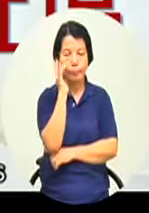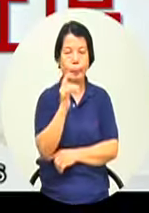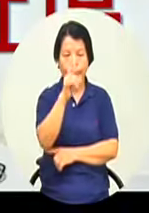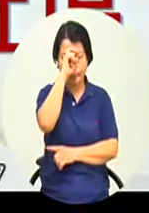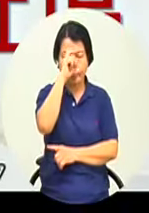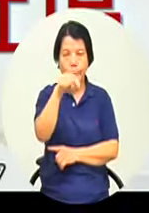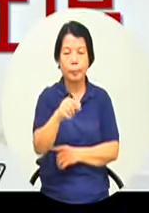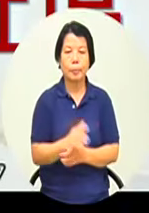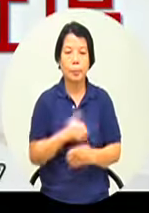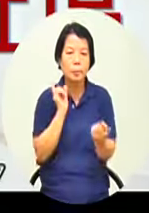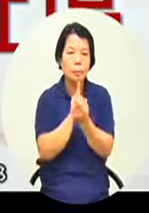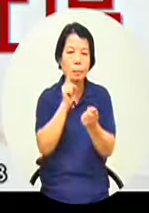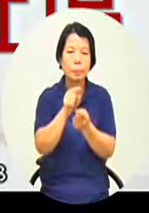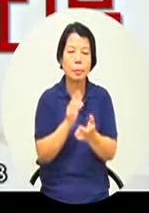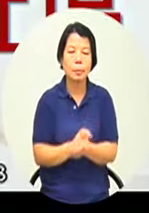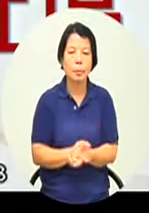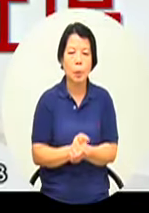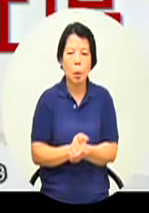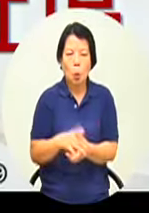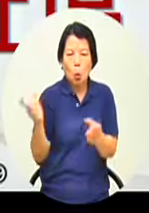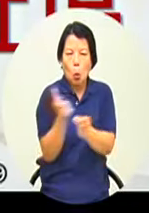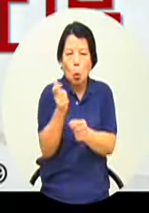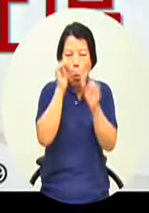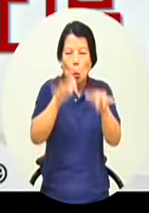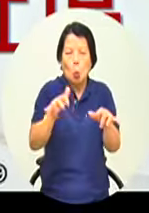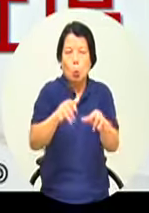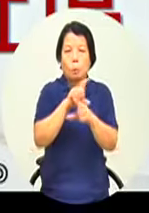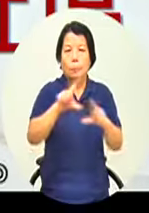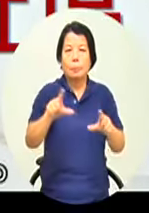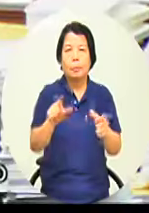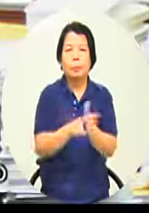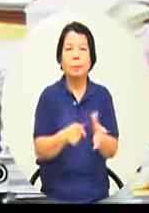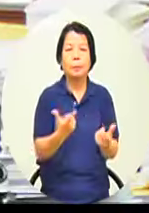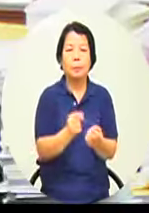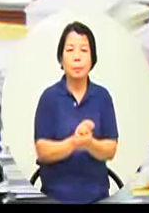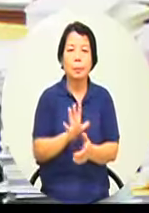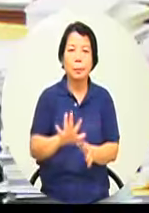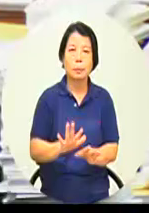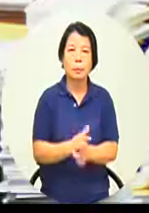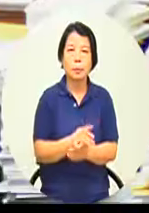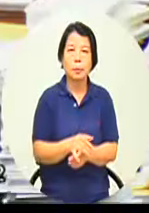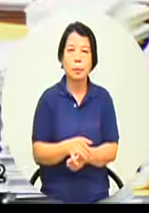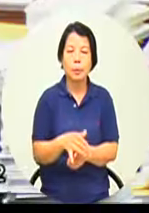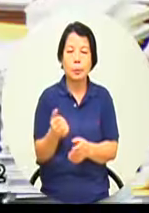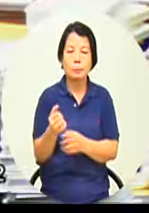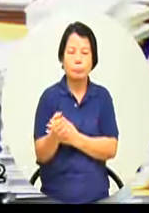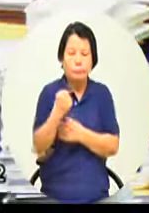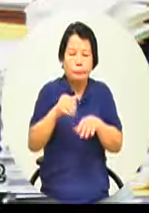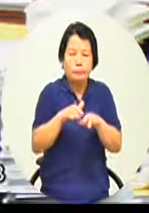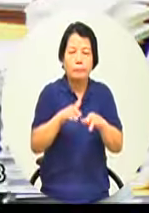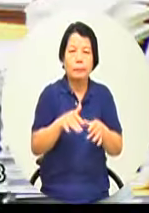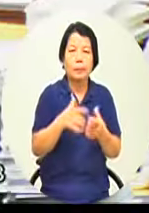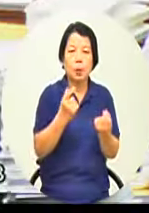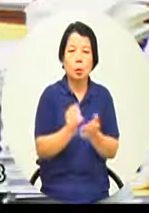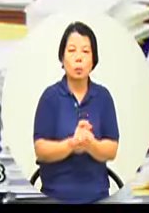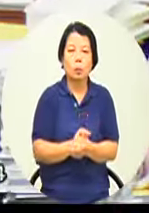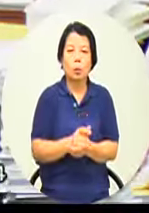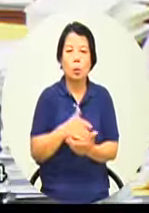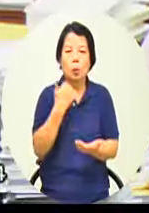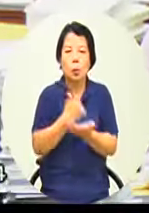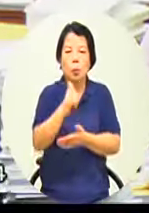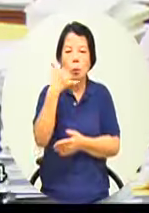果面对这样的极端气候，那以及台风强阵雨，然后我们又不幸的